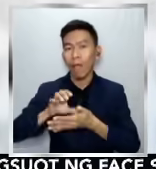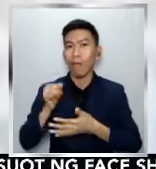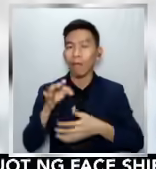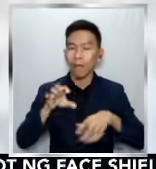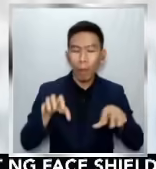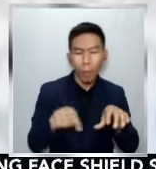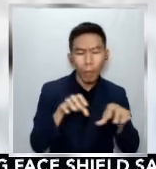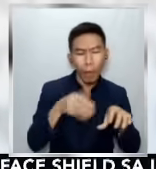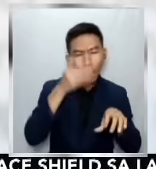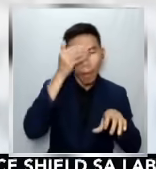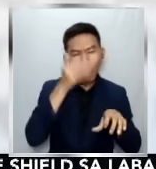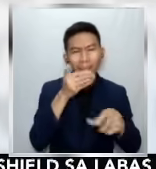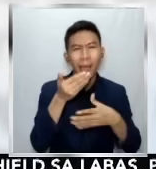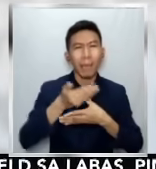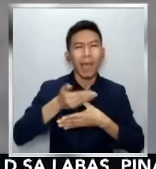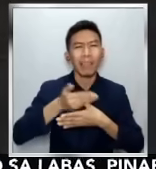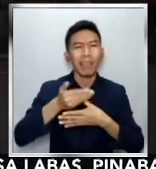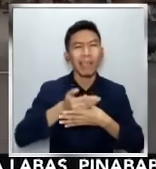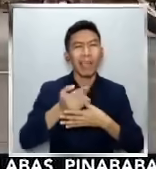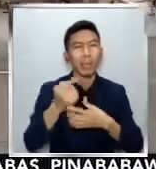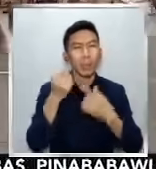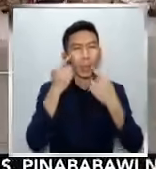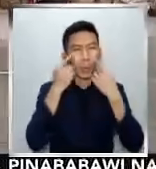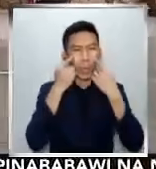dahil masakit ito sa mata.